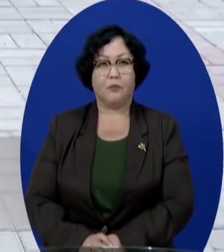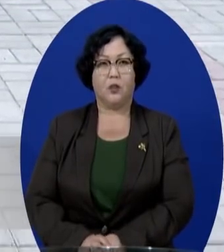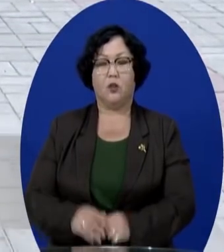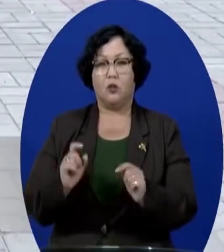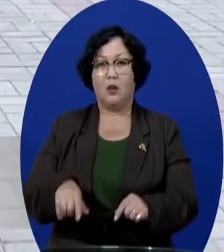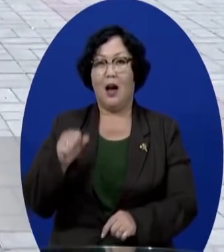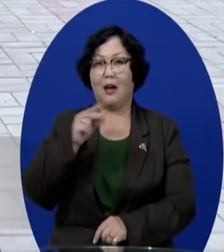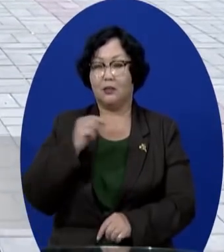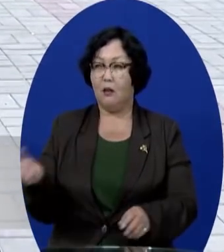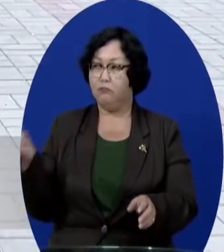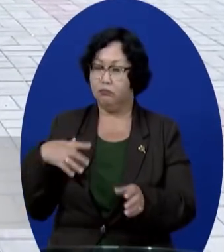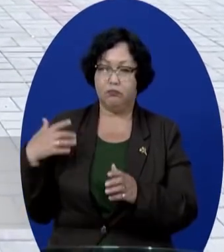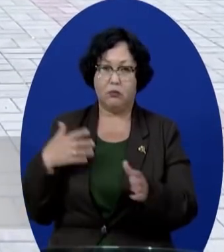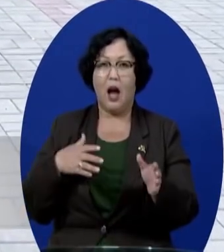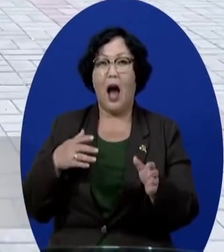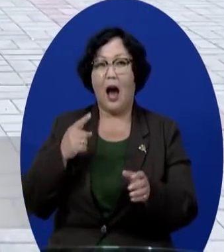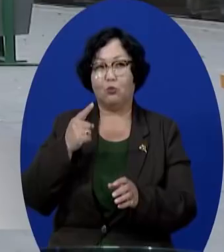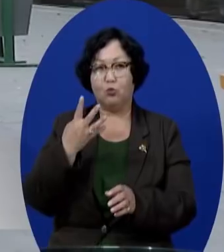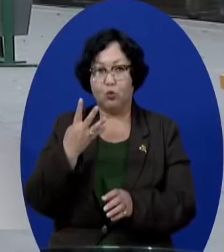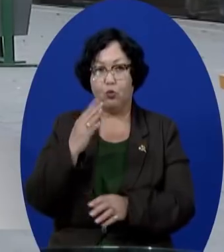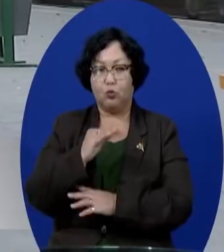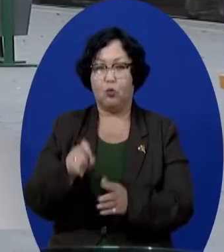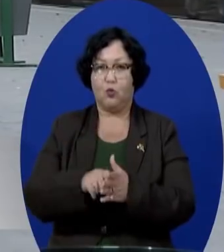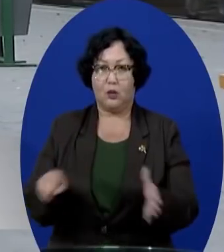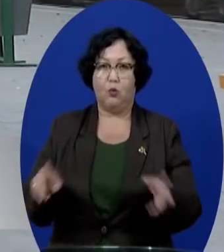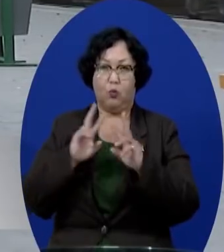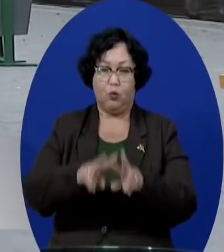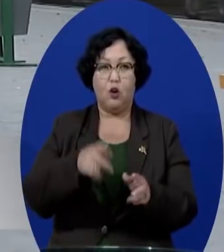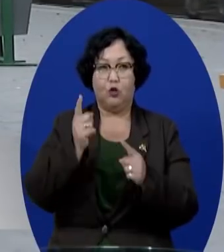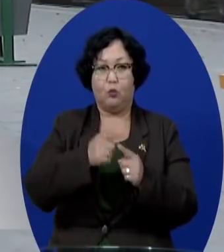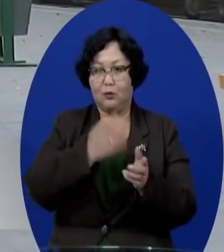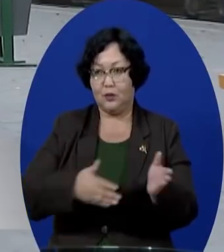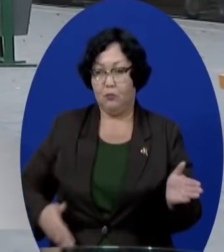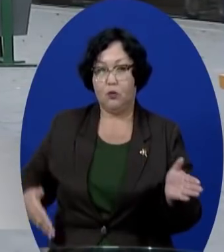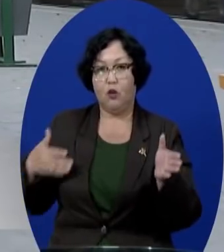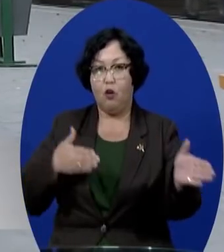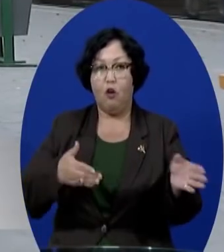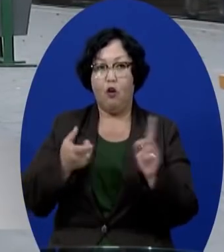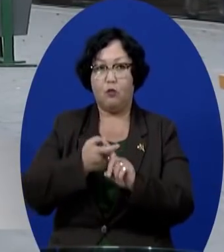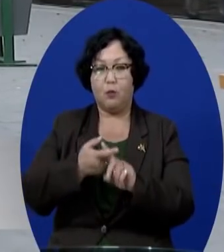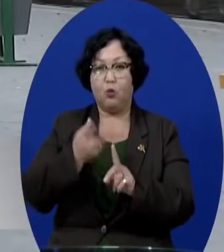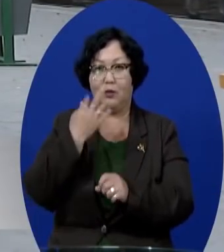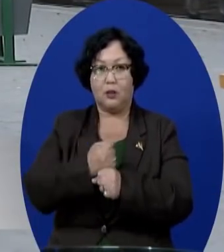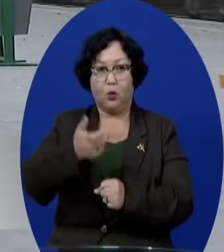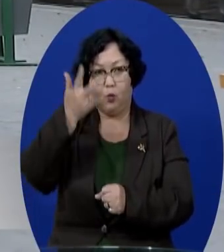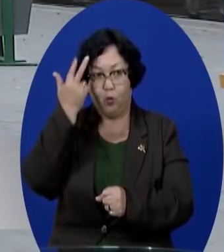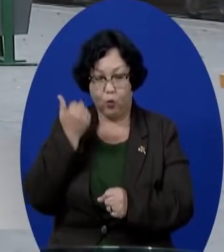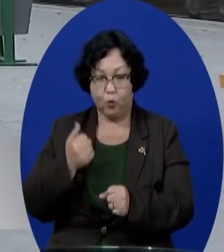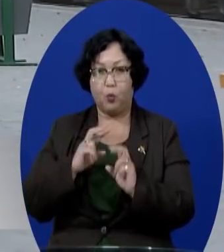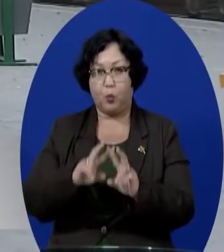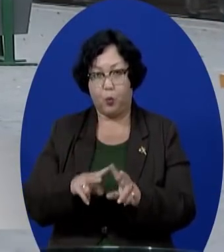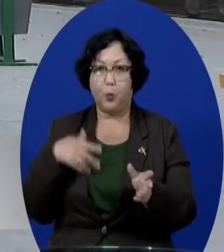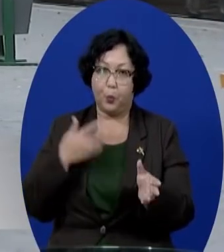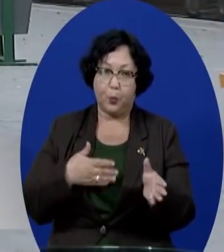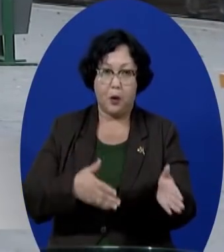Одоогоор ачаа эргэлтийн хугацаа 14 хүртэл хоног үргэлжилж байна. Үүнээс төмөр замтай холбоотой үйл ажиллагаа 3 хүртэл хоног үргэлжилж байгаа бол тээврийн